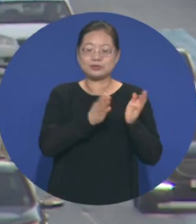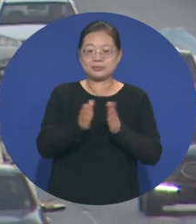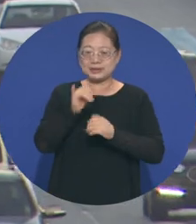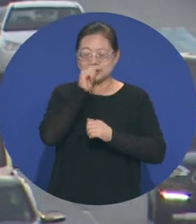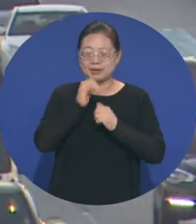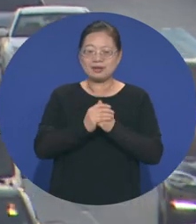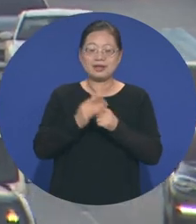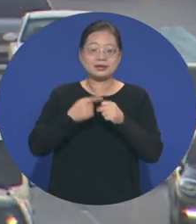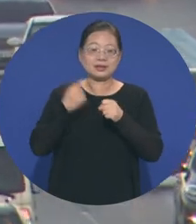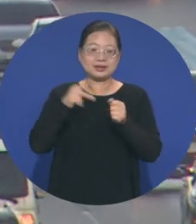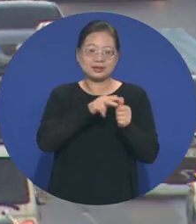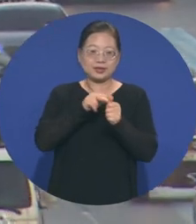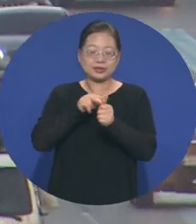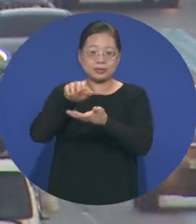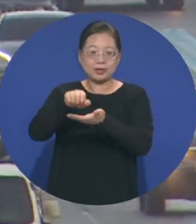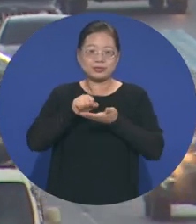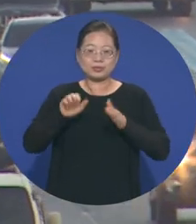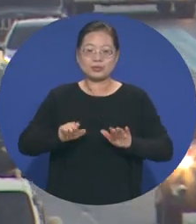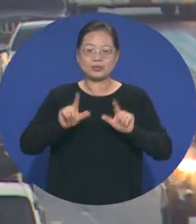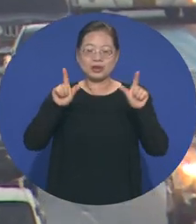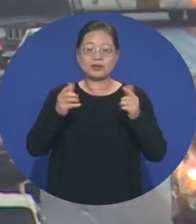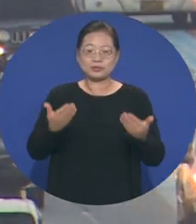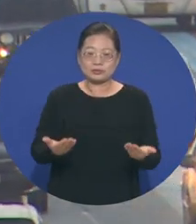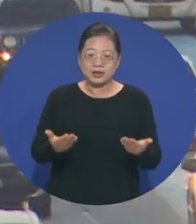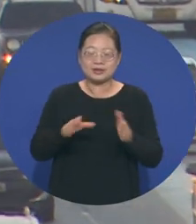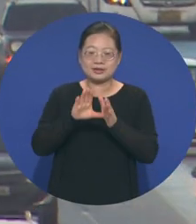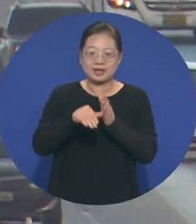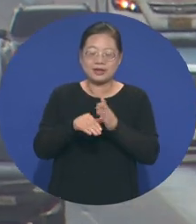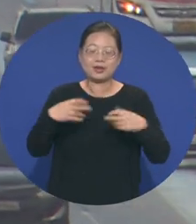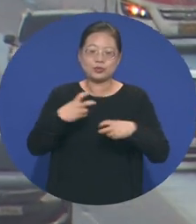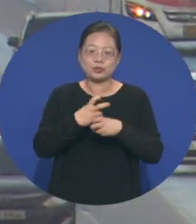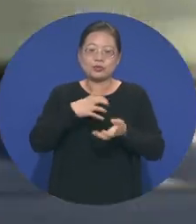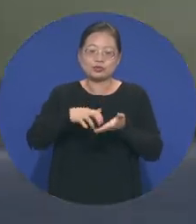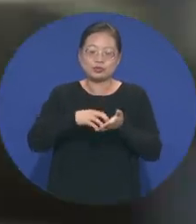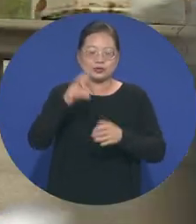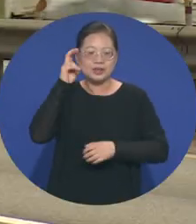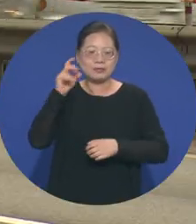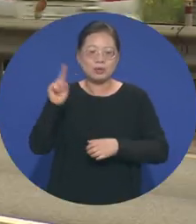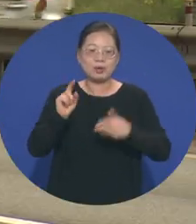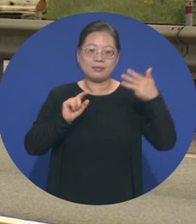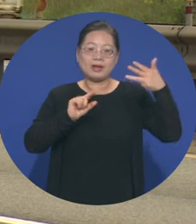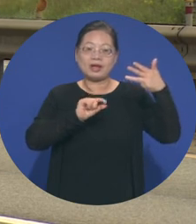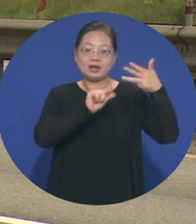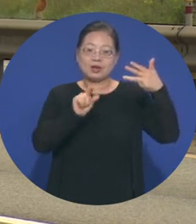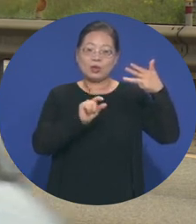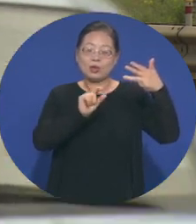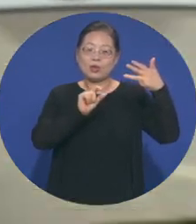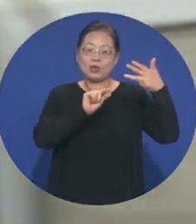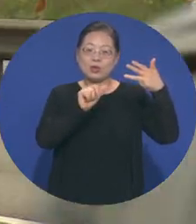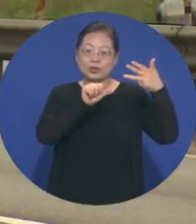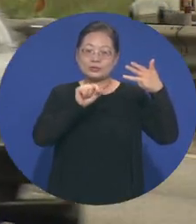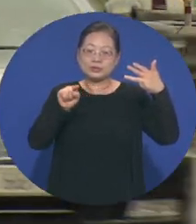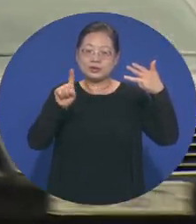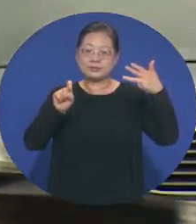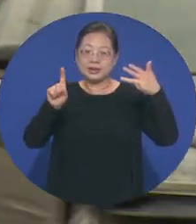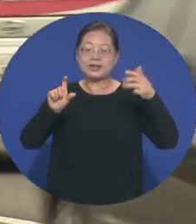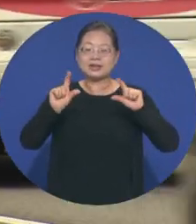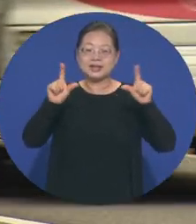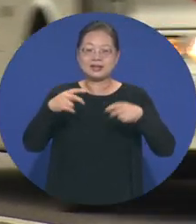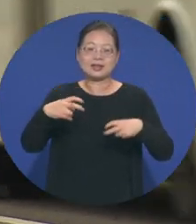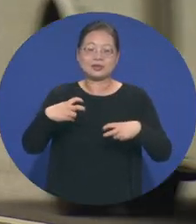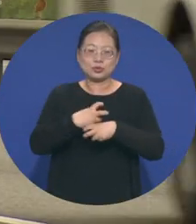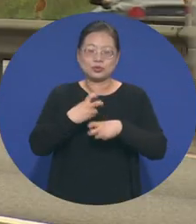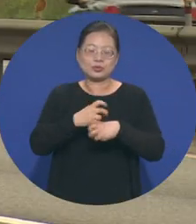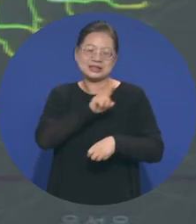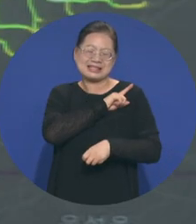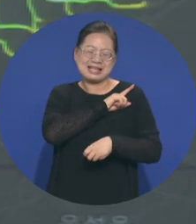보시죠 지난해 데이터를 바탕으로 올해 휴가철 교통량을 예상해 본 결과 8월 5일에서 11일에 교통량이 가장 많을